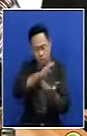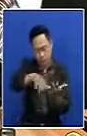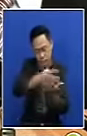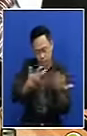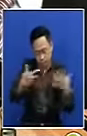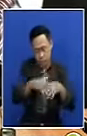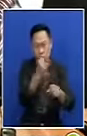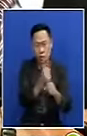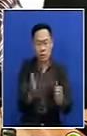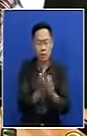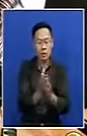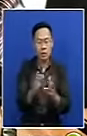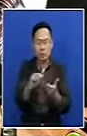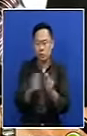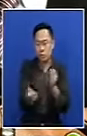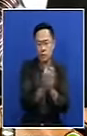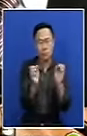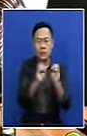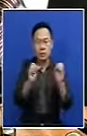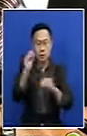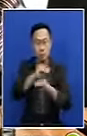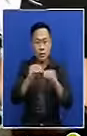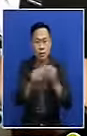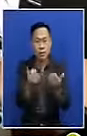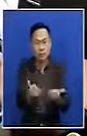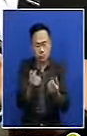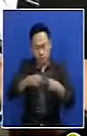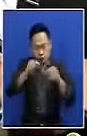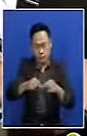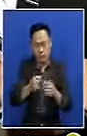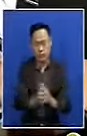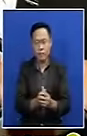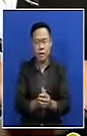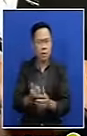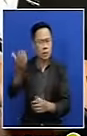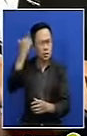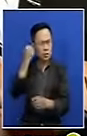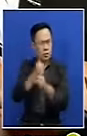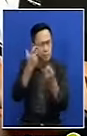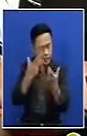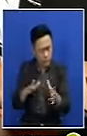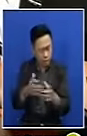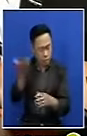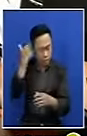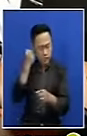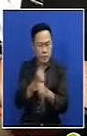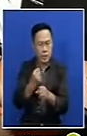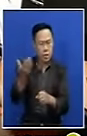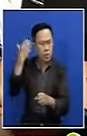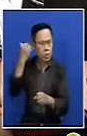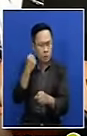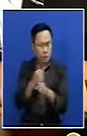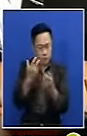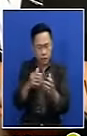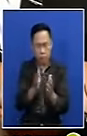กันโดยที่ไม่มีผลกระทบซึ่งกันและกันนั่นก็คือโครงการที่เราเริ่มดำเนินการที่ดำเนินการไปแล้วนะครับอันนี้นอกเหนือจากโครงการม